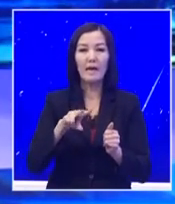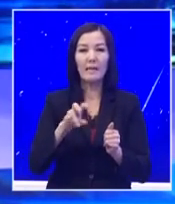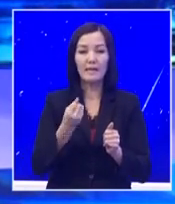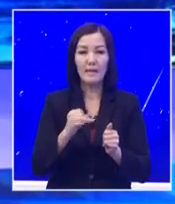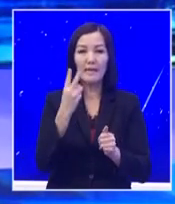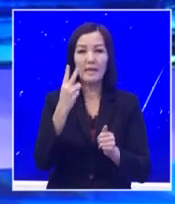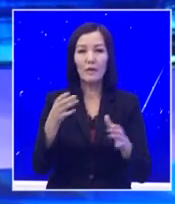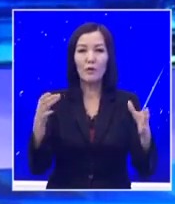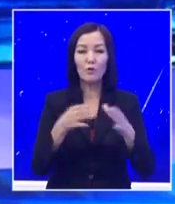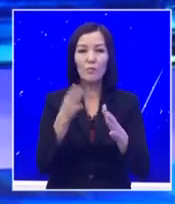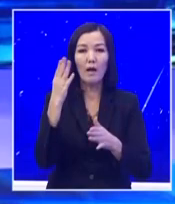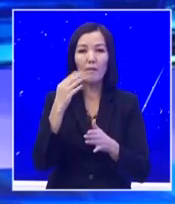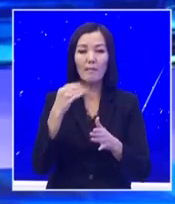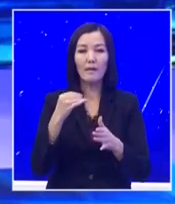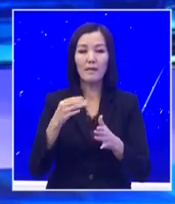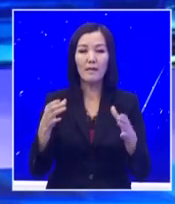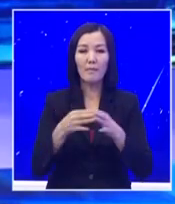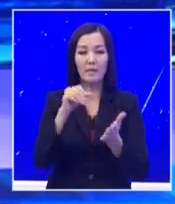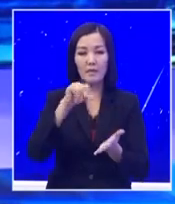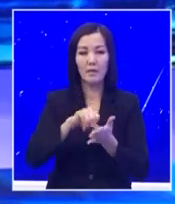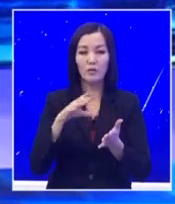клубтары және Алматы командасы қатысуда.